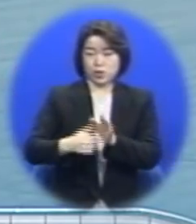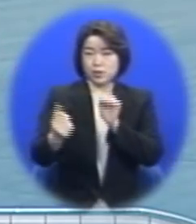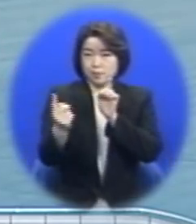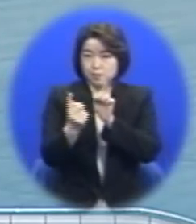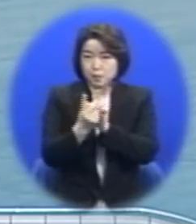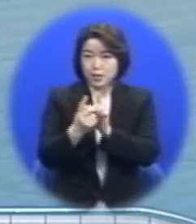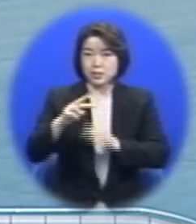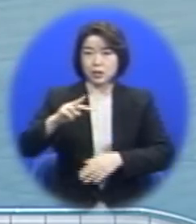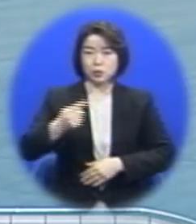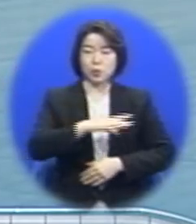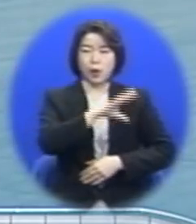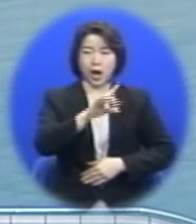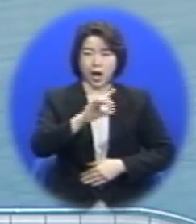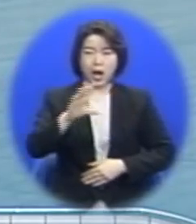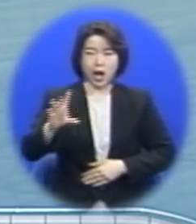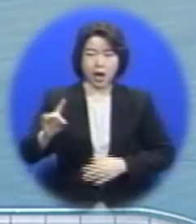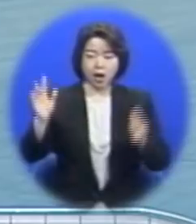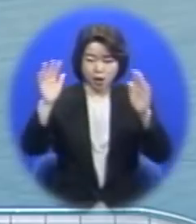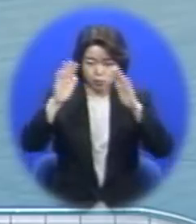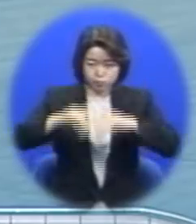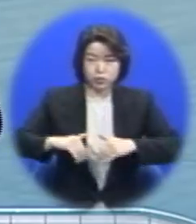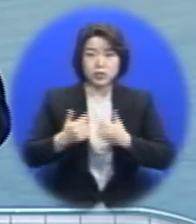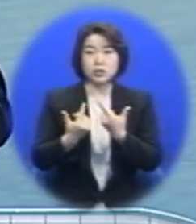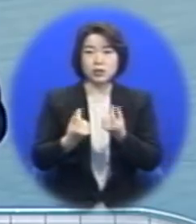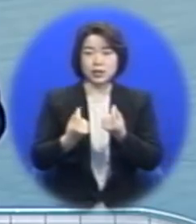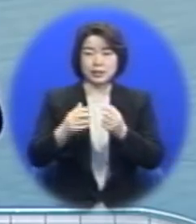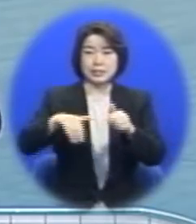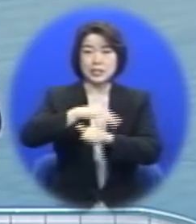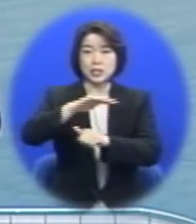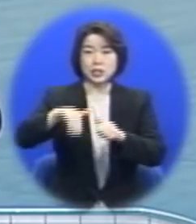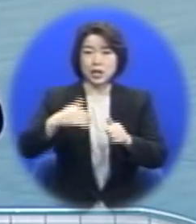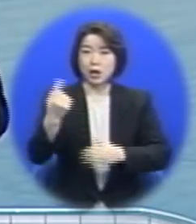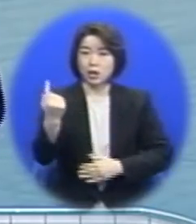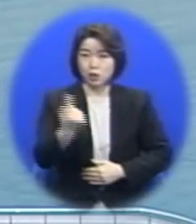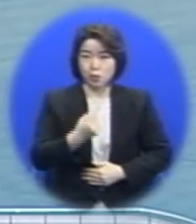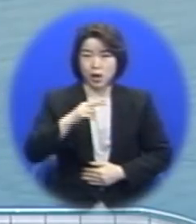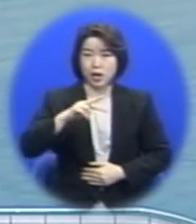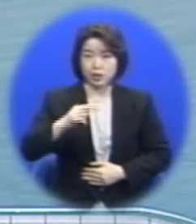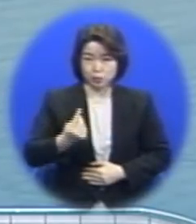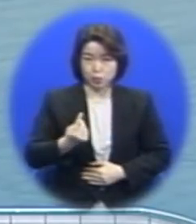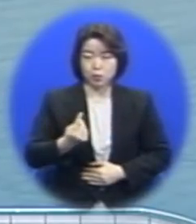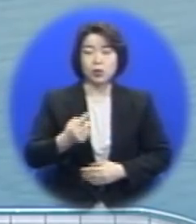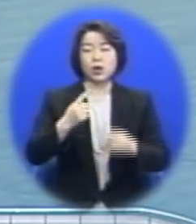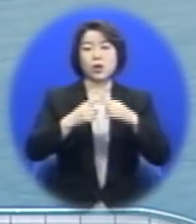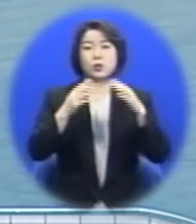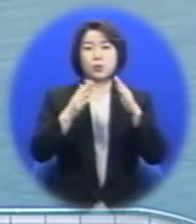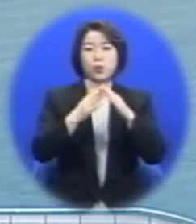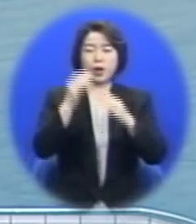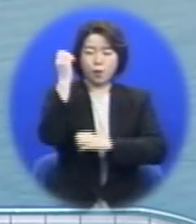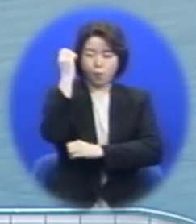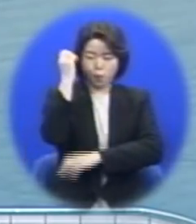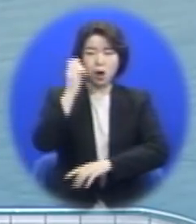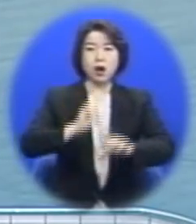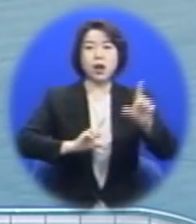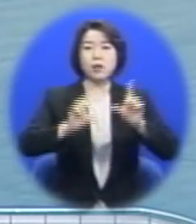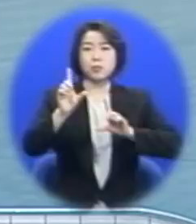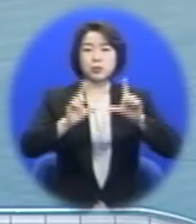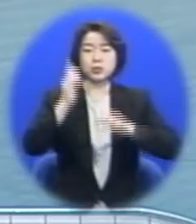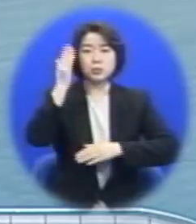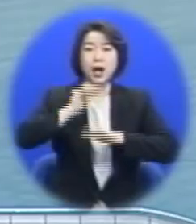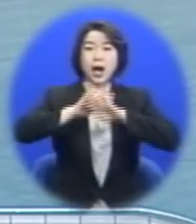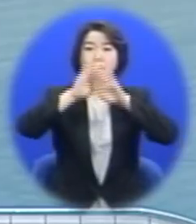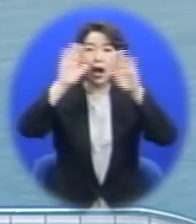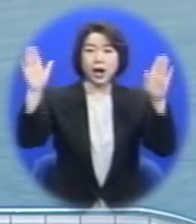하더라도, 때때로 무너질 것 같은 그런 상황이 온다 하더라도 교회의 원형인 하늘의 성전이